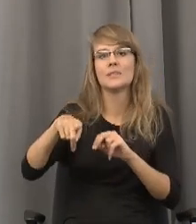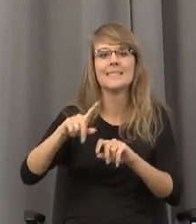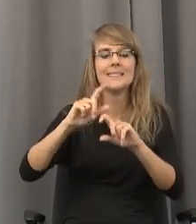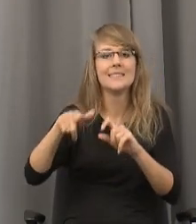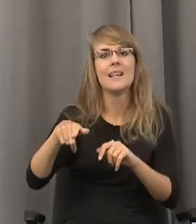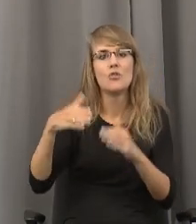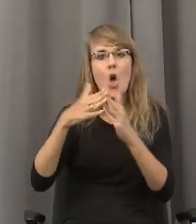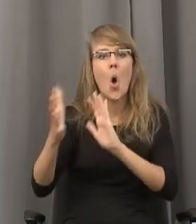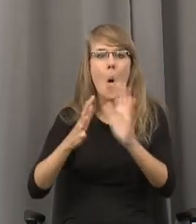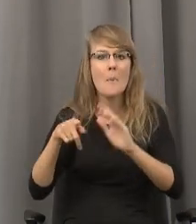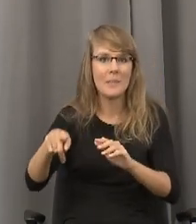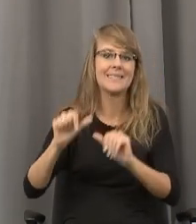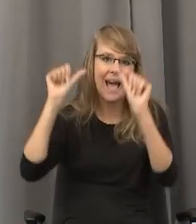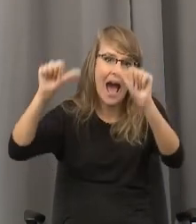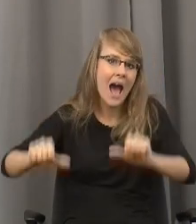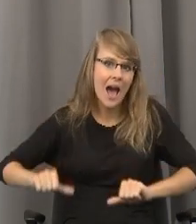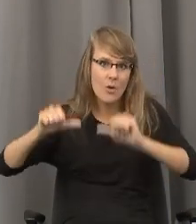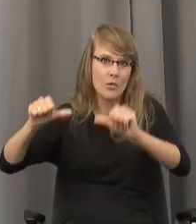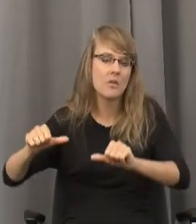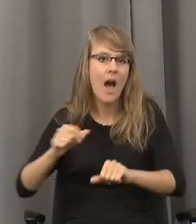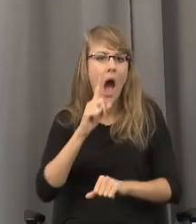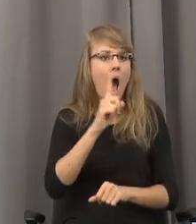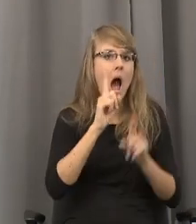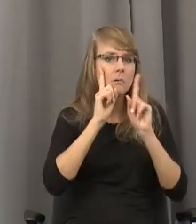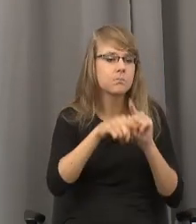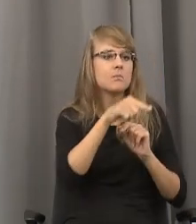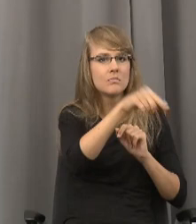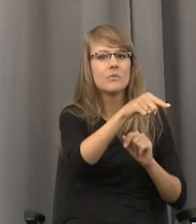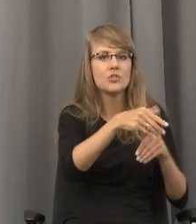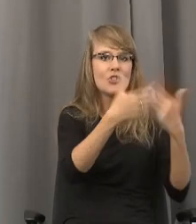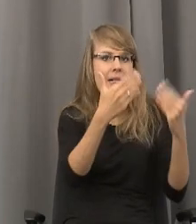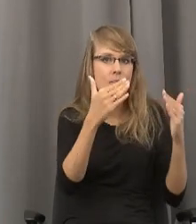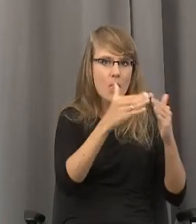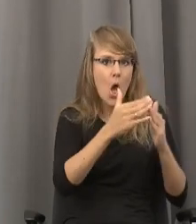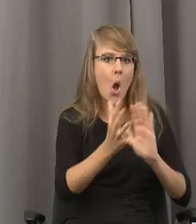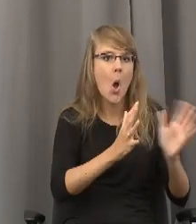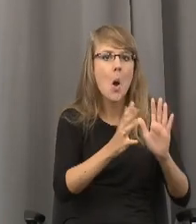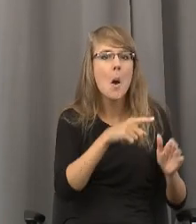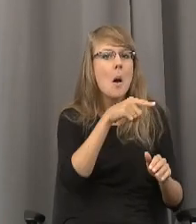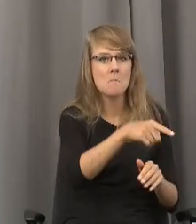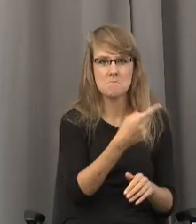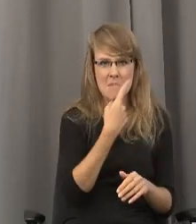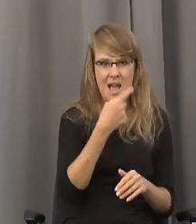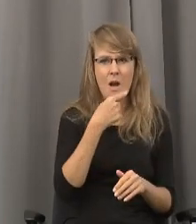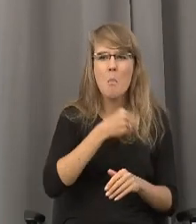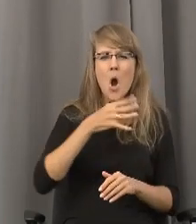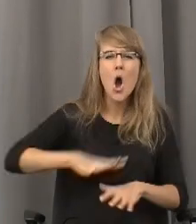ich uruchomienie decyduje się zaledwie 10% gmin w Polsce.